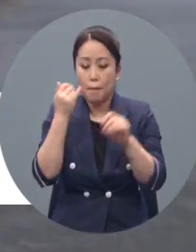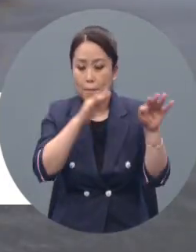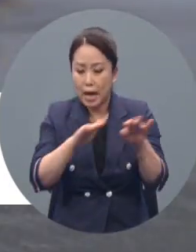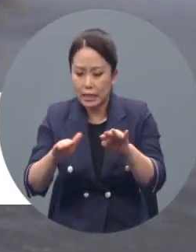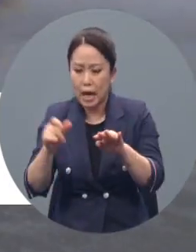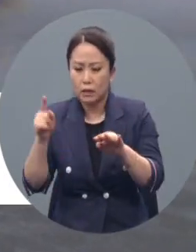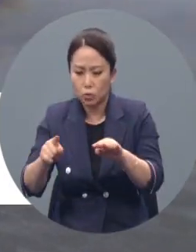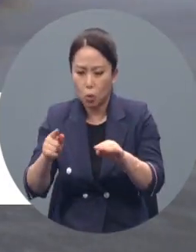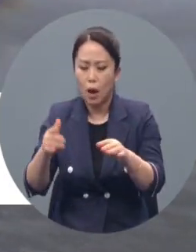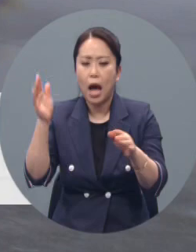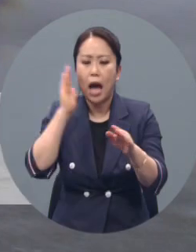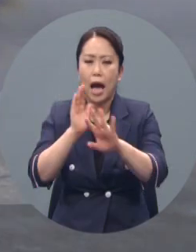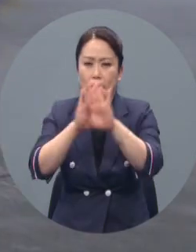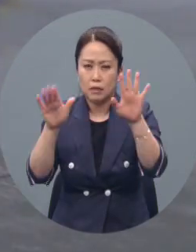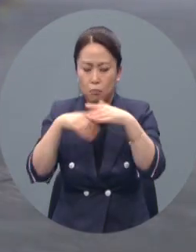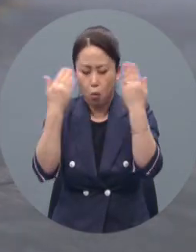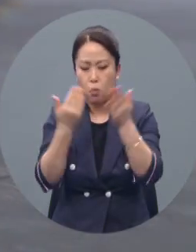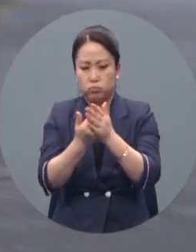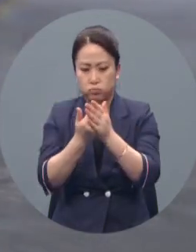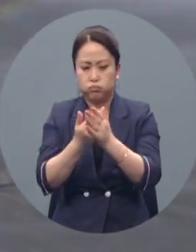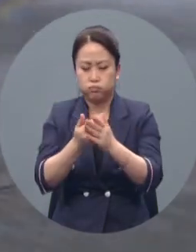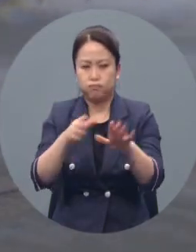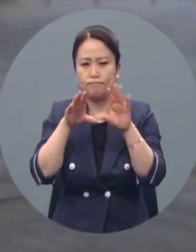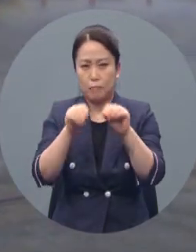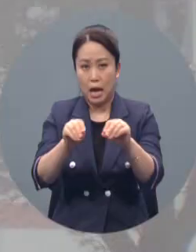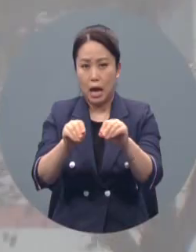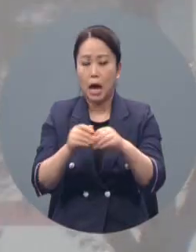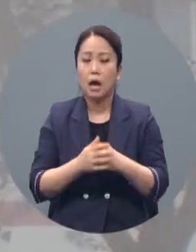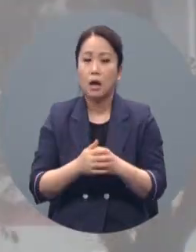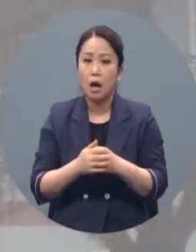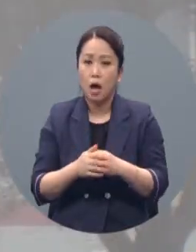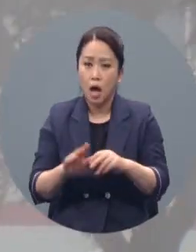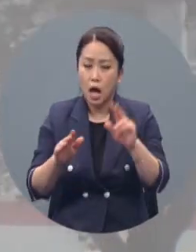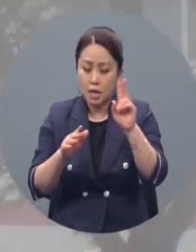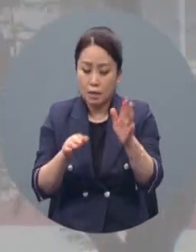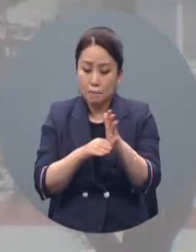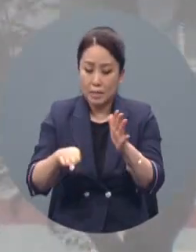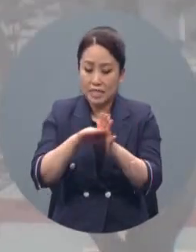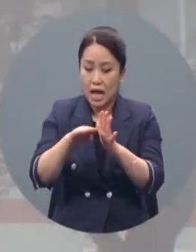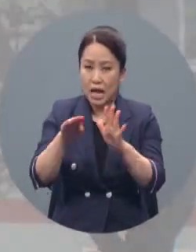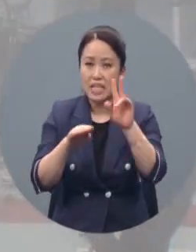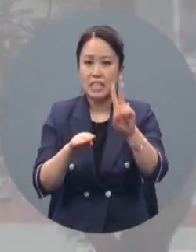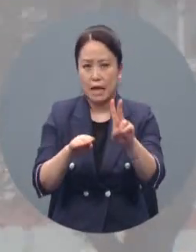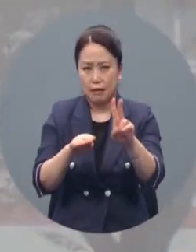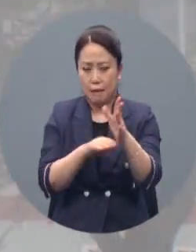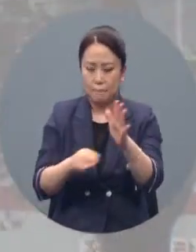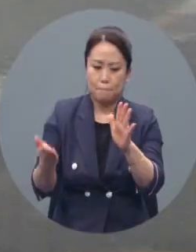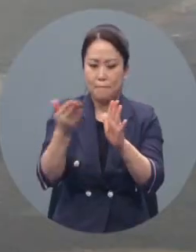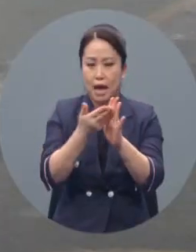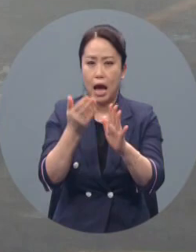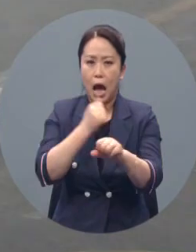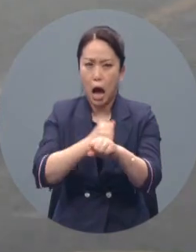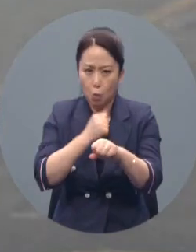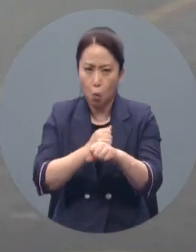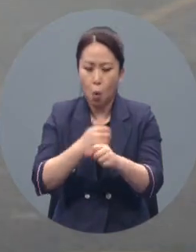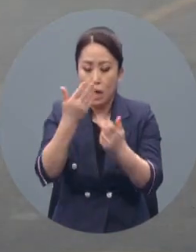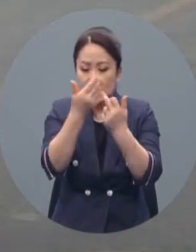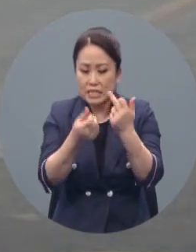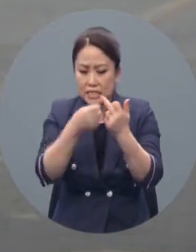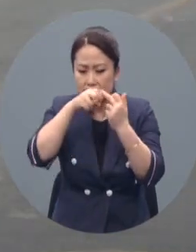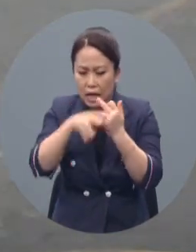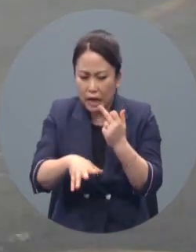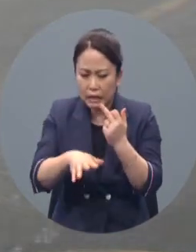하늘길 모두 막힌 상태입니다. 부산시는 비상상태를 2단계로 격상하고 산사태와 홍수에 취약한 지역의